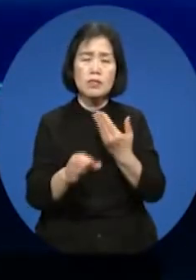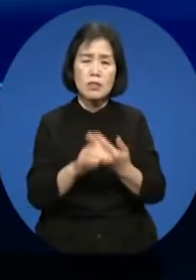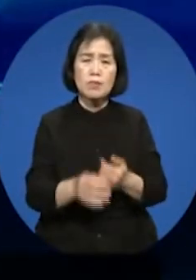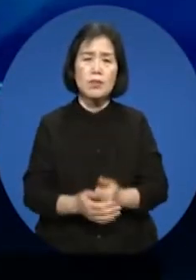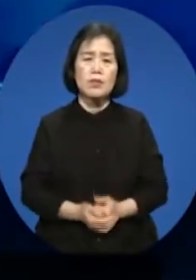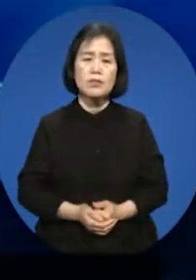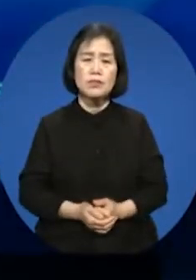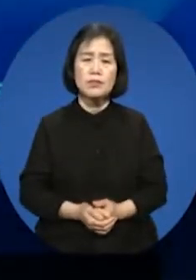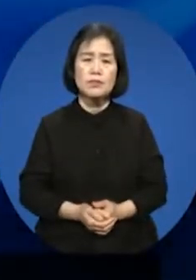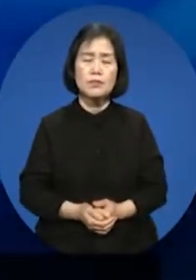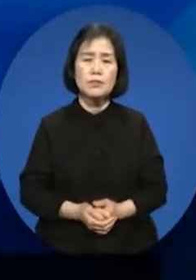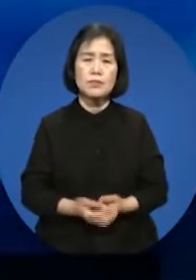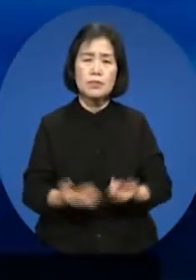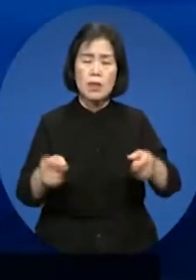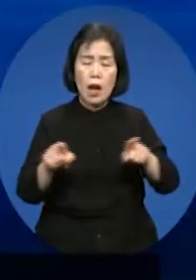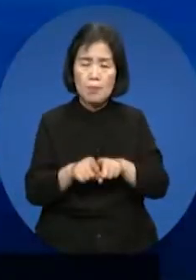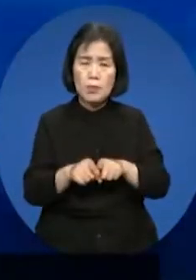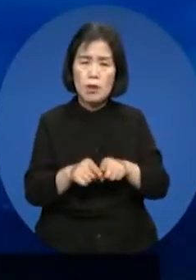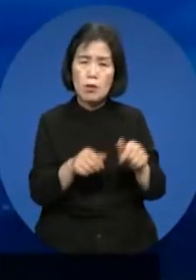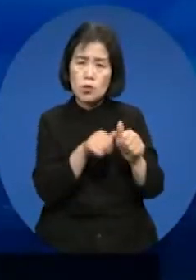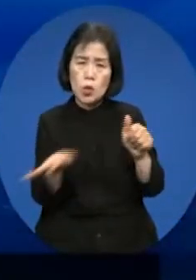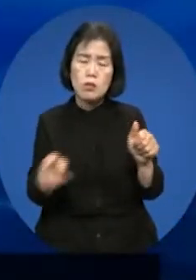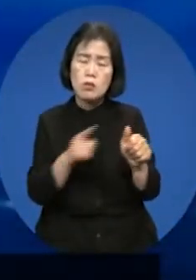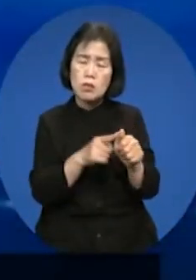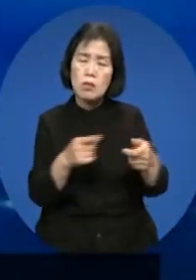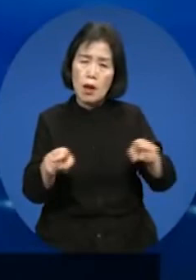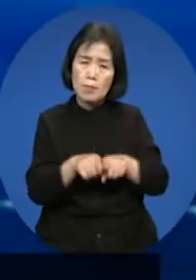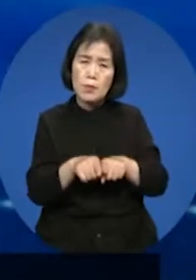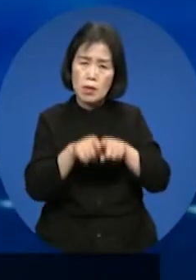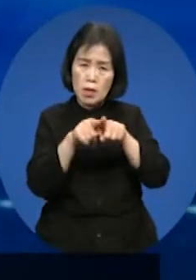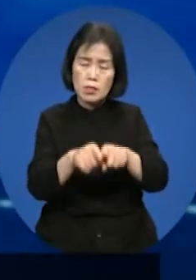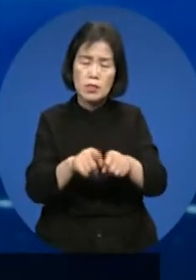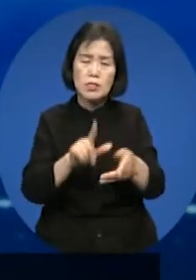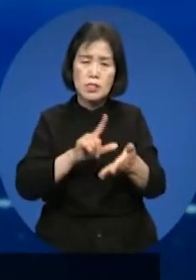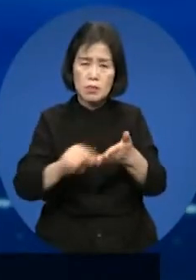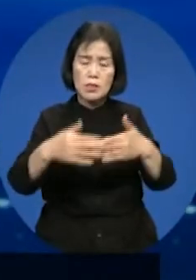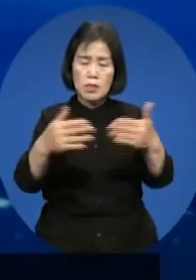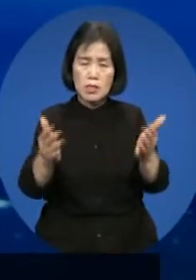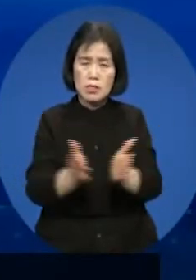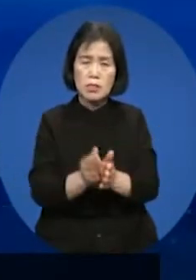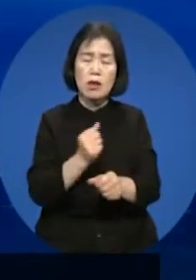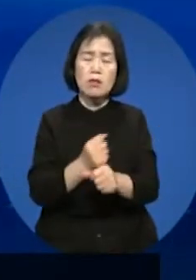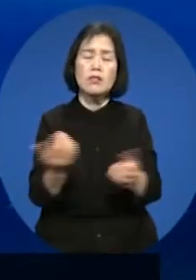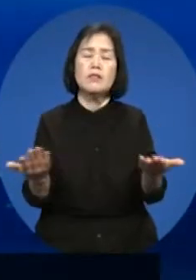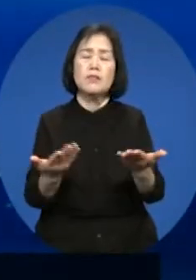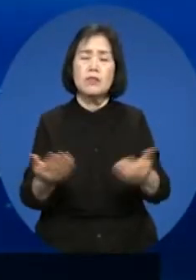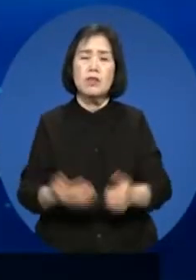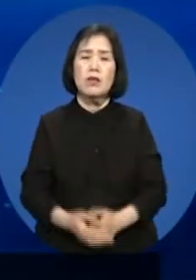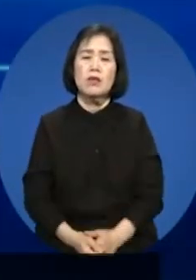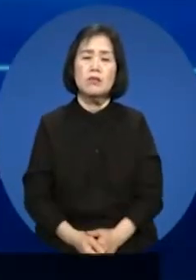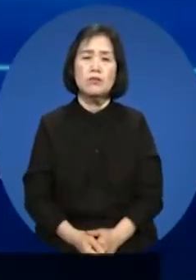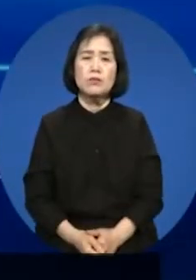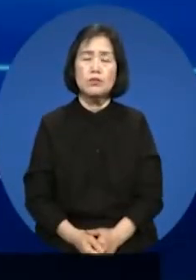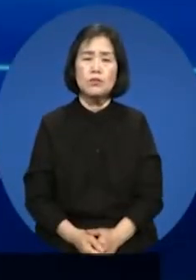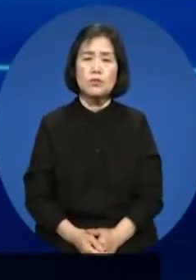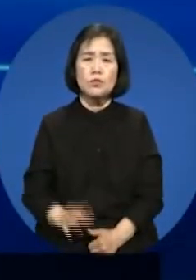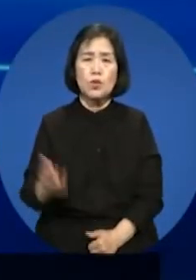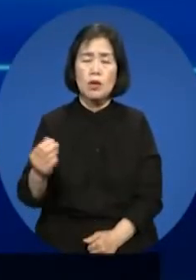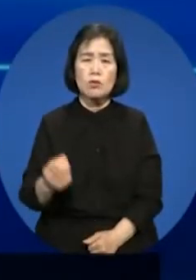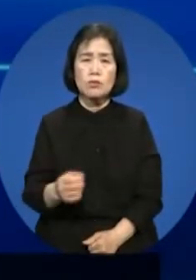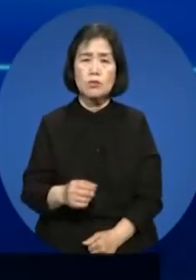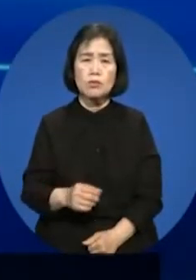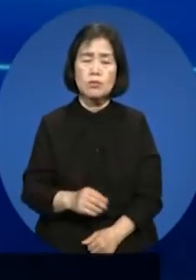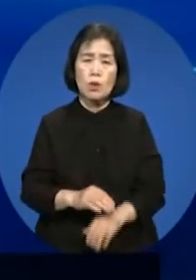이런 분들을 또 같이 손을 잡고 나가야 하는 것이 또 지방자치단체의 할 일이기도 한데 최근 광명에 이동